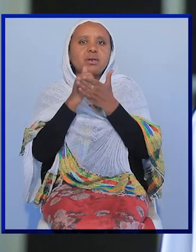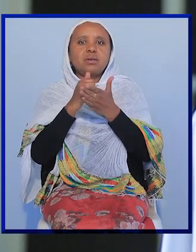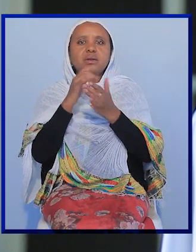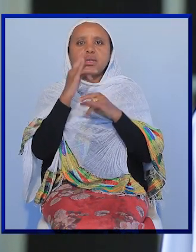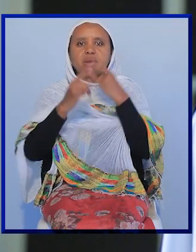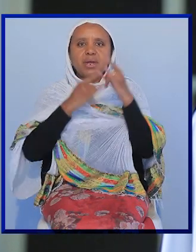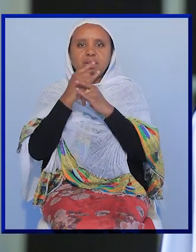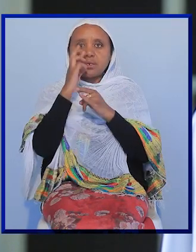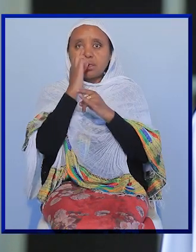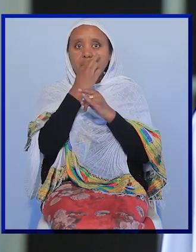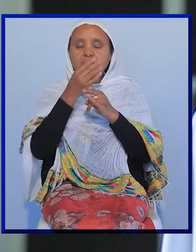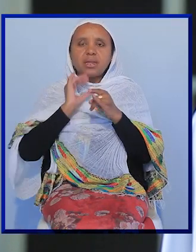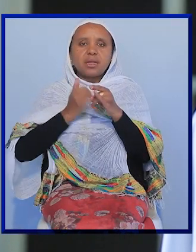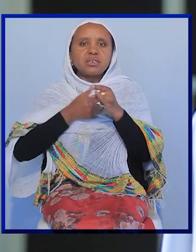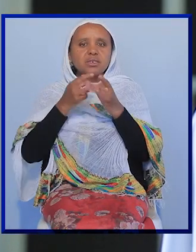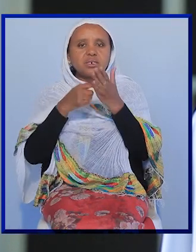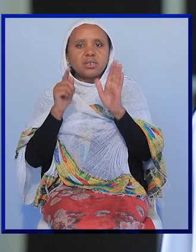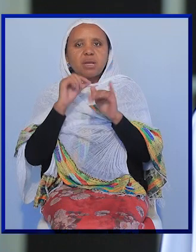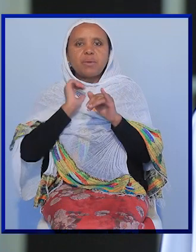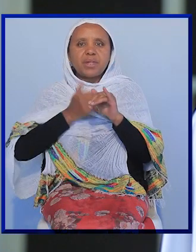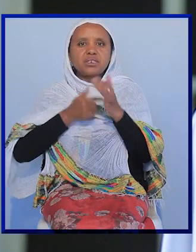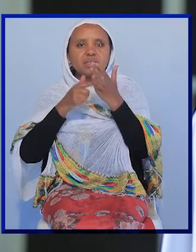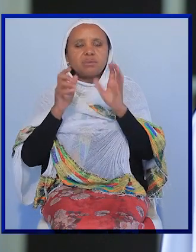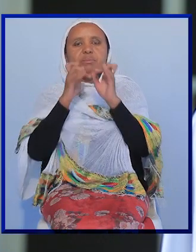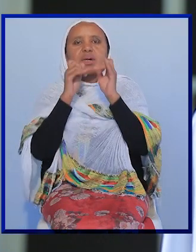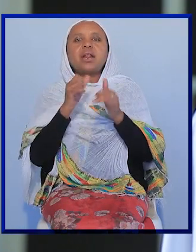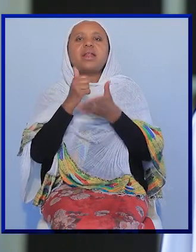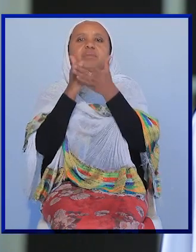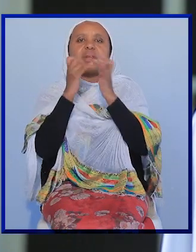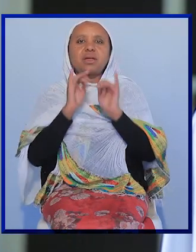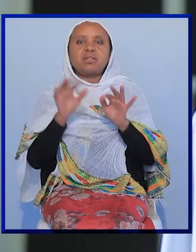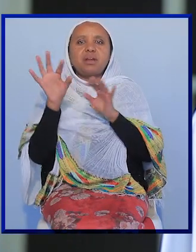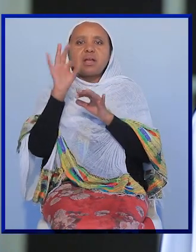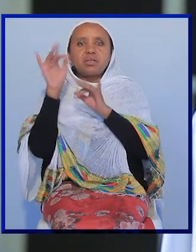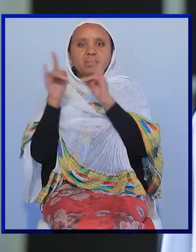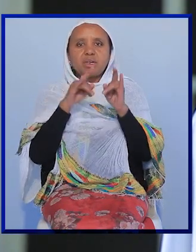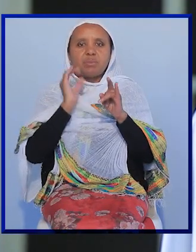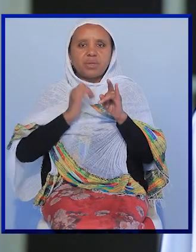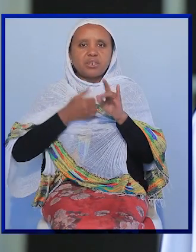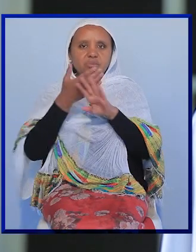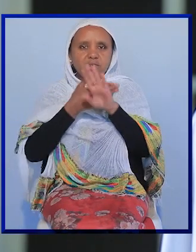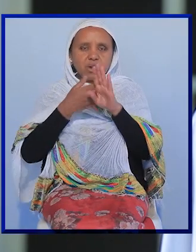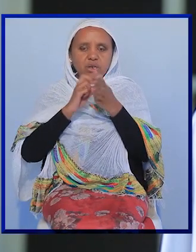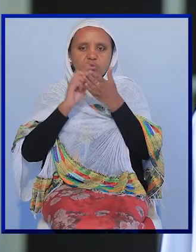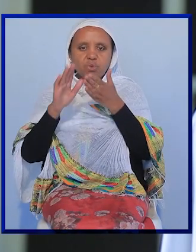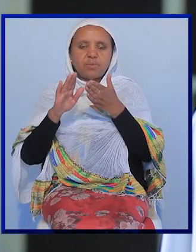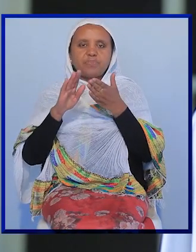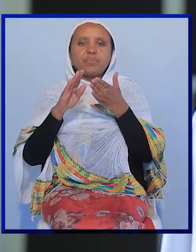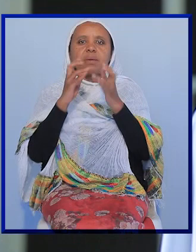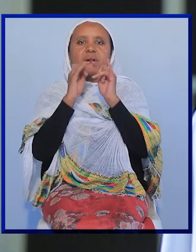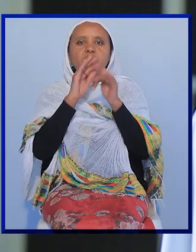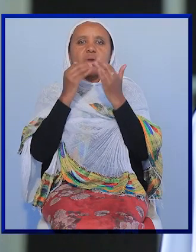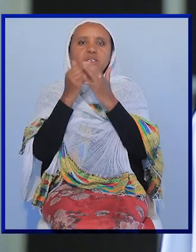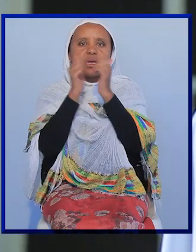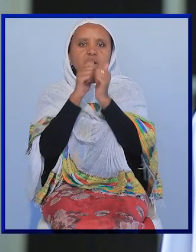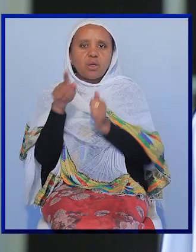ጽጌ ከጌታችን ስደት ከእመቤታችን ስደትም ረድኤት በረከት እናገኝ ዘንድ የእመቤታችን ምልጃ የቅዱሳን ረድኤት በረከት ከሁላችንም